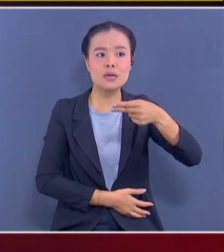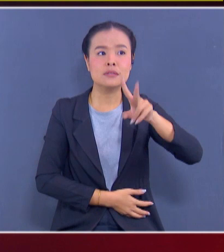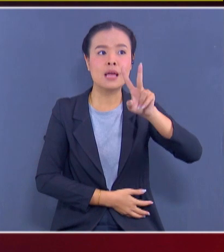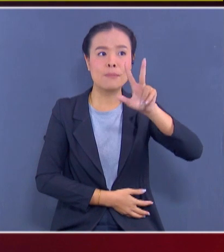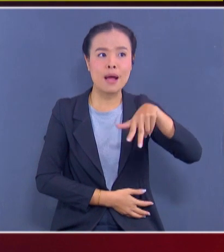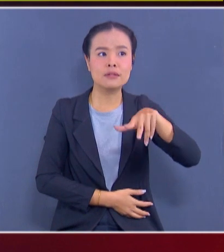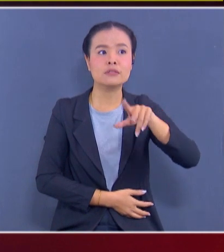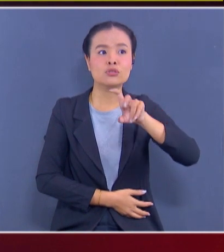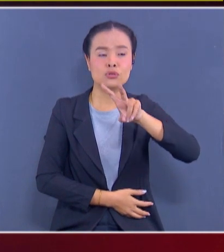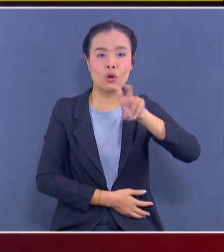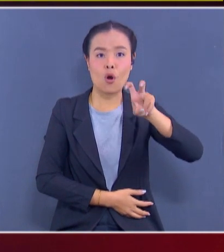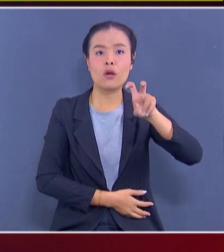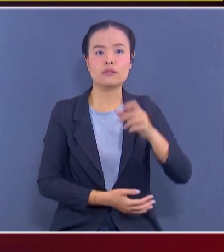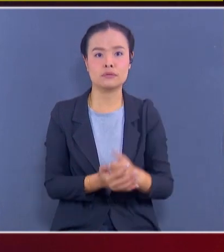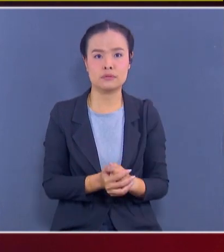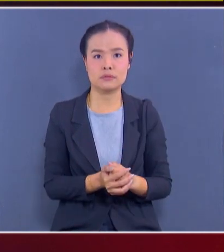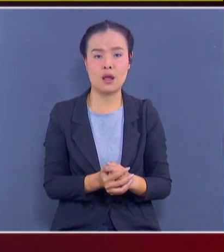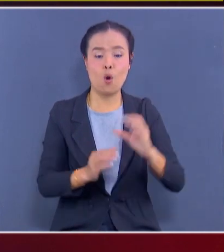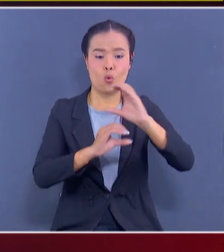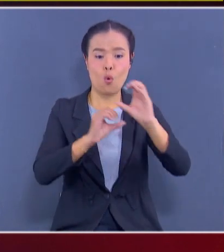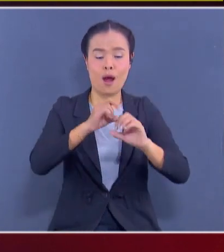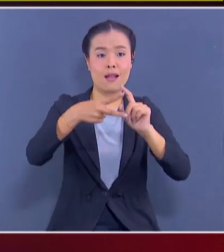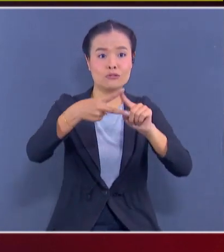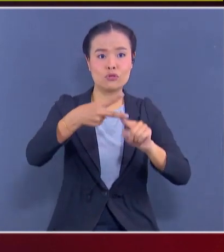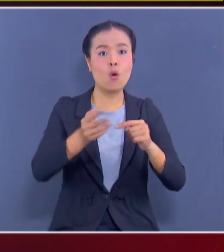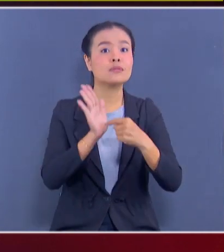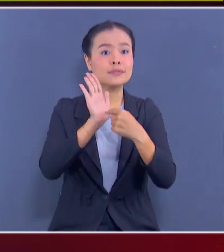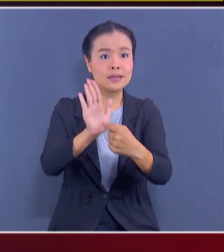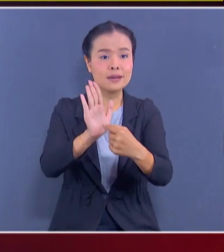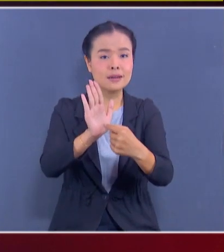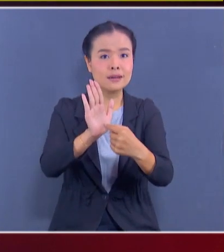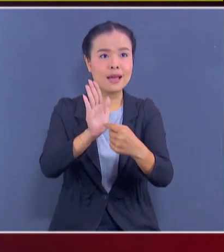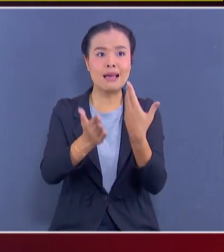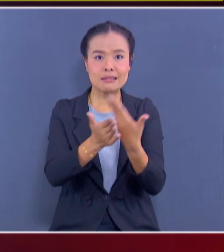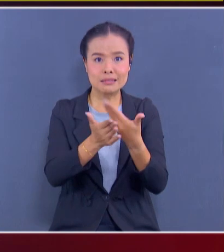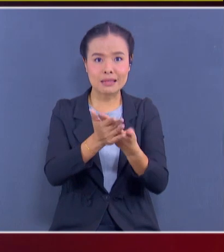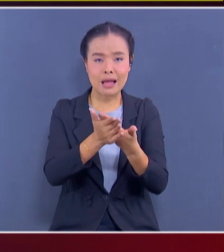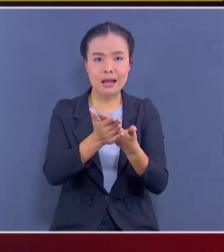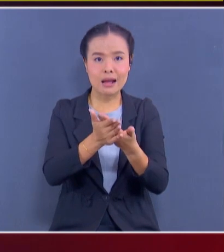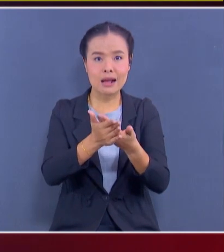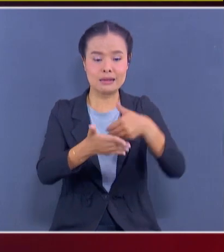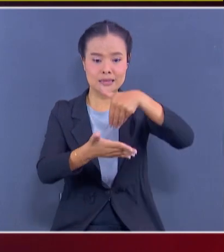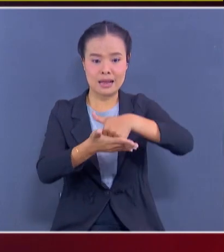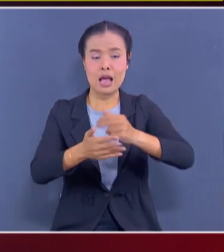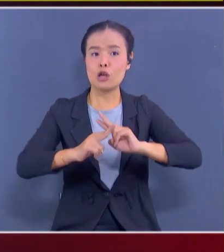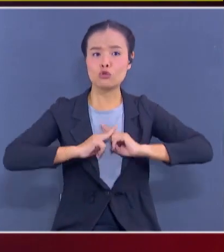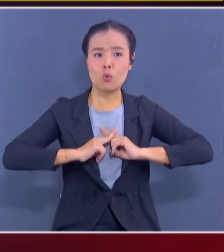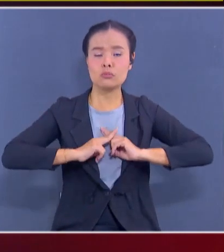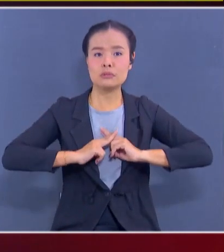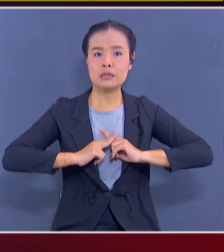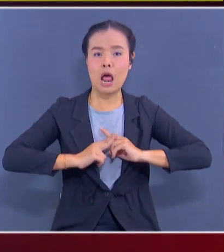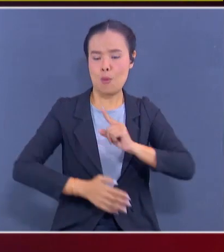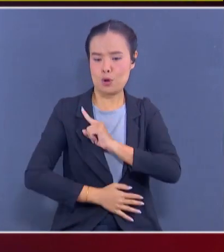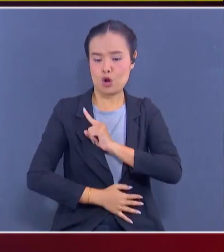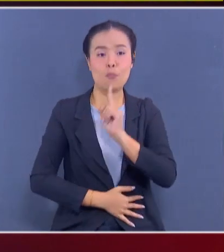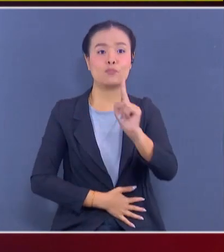1,693,200 บาทคร ับ ทั้ง2โครงการเป็นการเสนอแบบสอบราคาจัดซื้อจากเอกชนรายเดียวครับเป็นเ